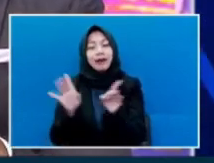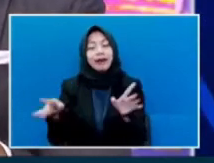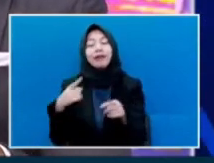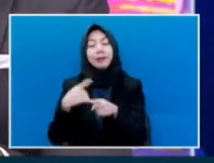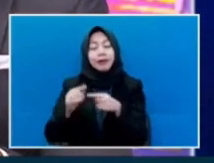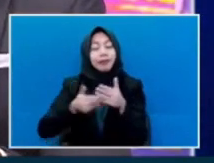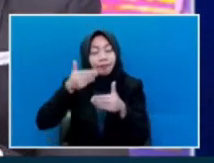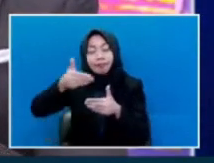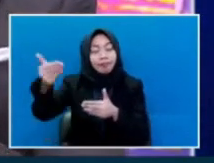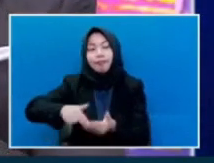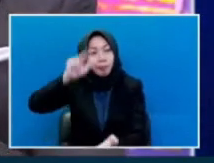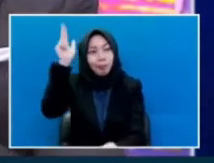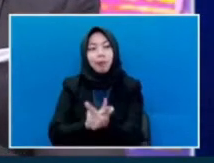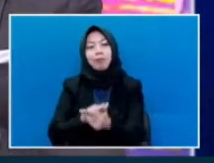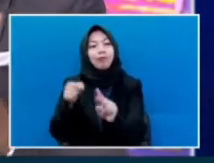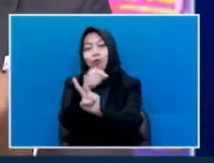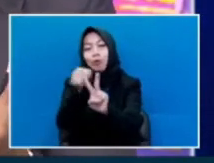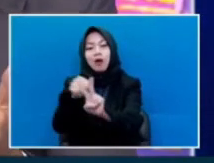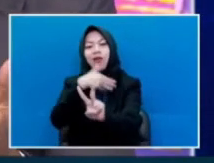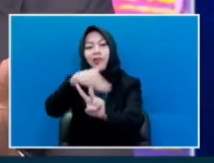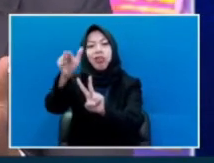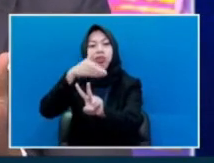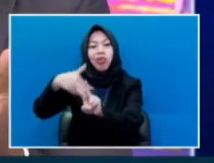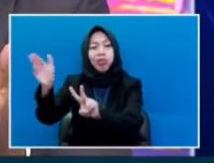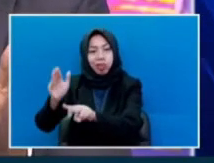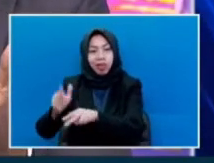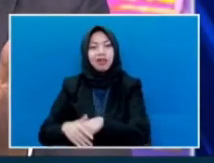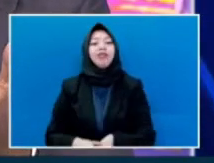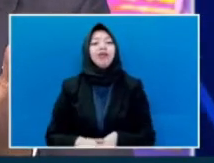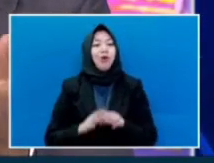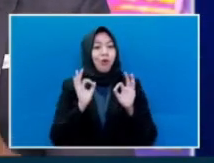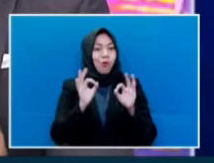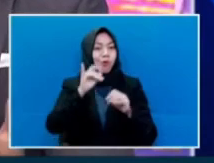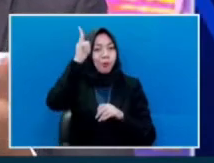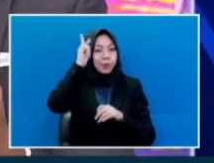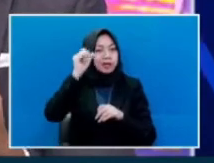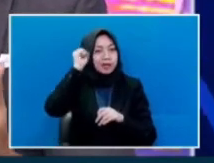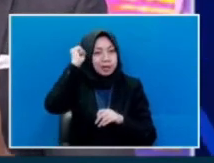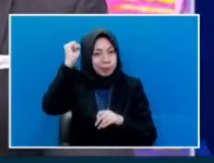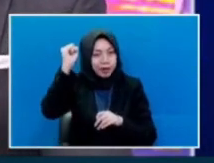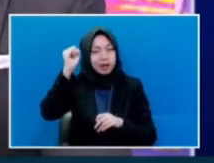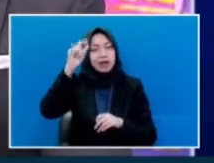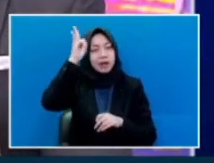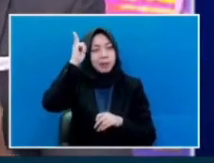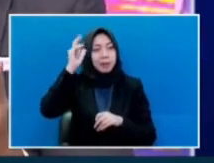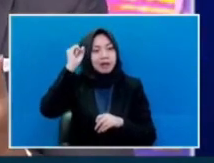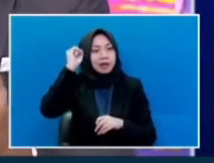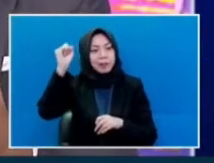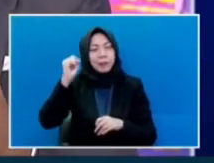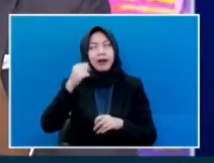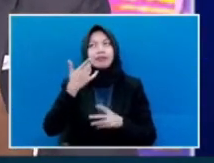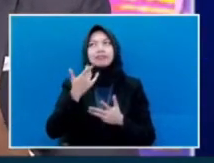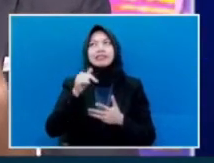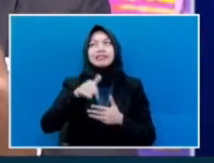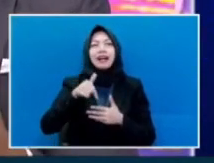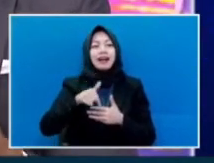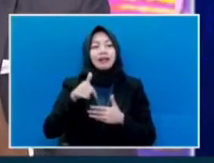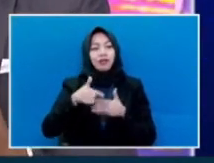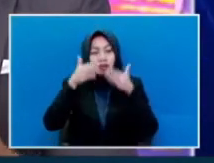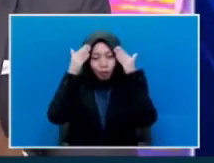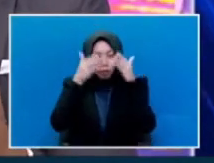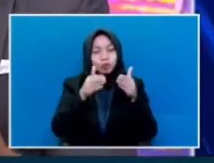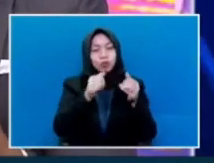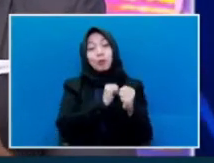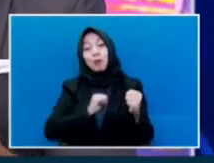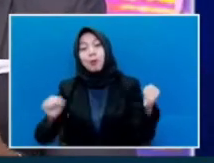fix Ya ini PDIP bakal move on karena kalau kita lihat kan Sebelumnya kan PDIP kan juga cukup memainkan narasi ada pengkhianat kemudian etika politiknya yang juga